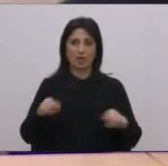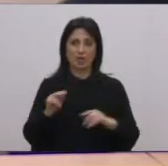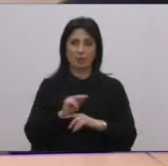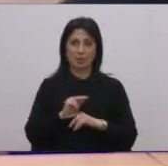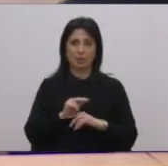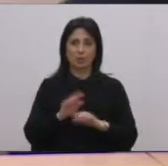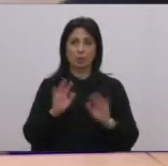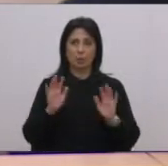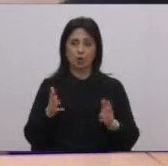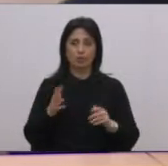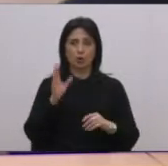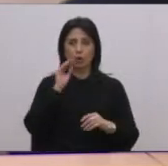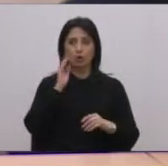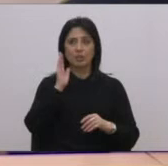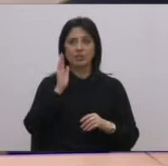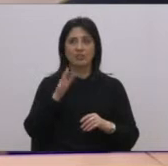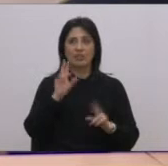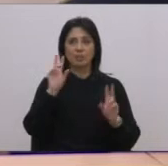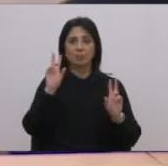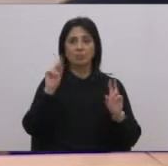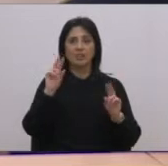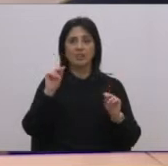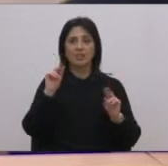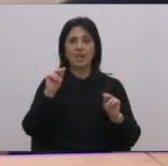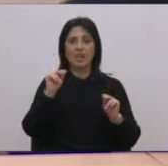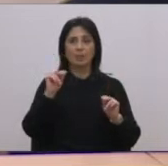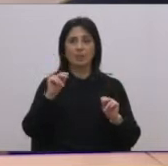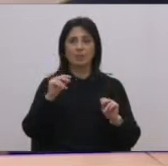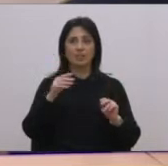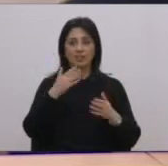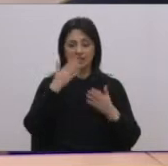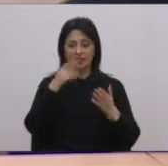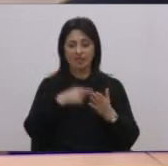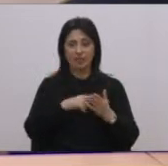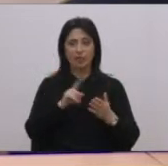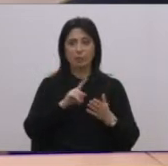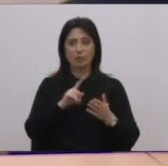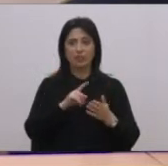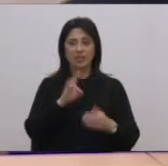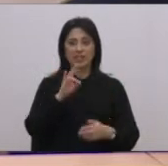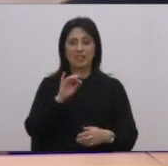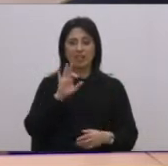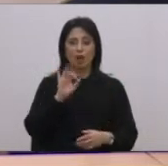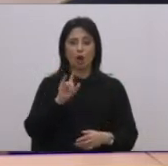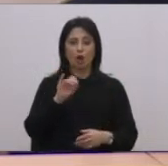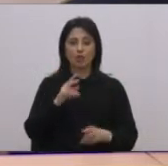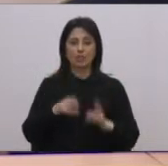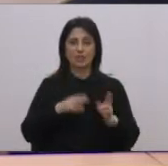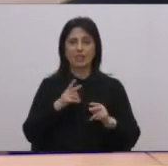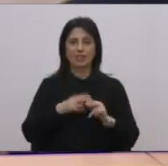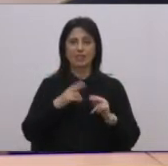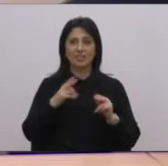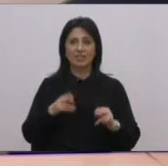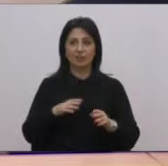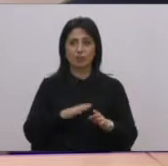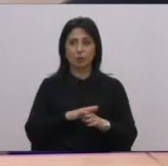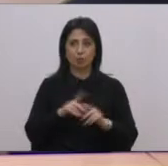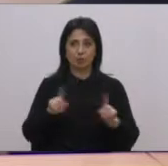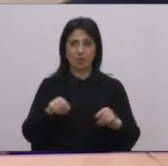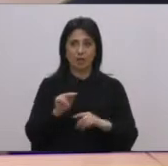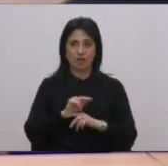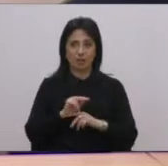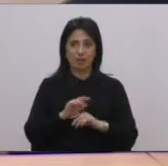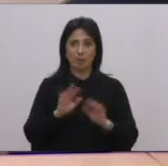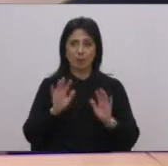რეაბილიტაცია მოხდაო. Როდის გვექნება ბედნიერება, წავიკითხოთ, რომ ნიქოზის რკინიგზის სადგურის სრული